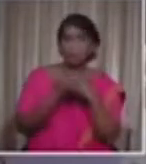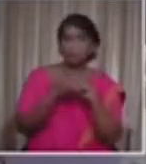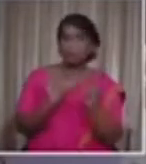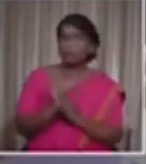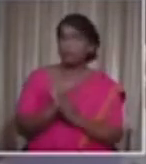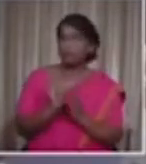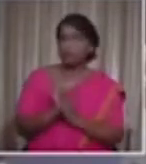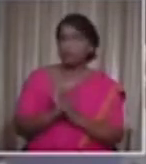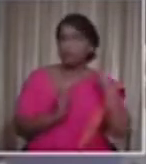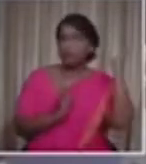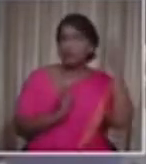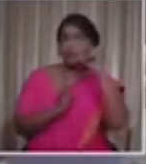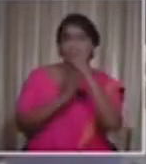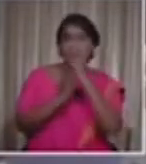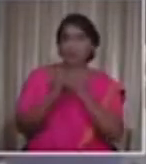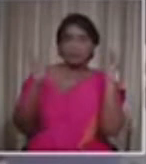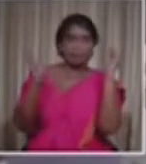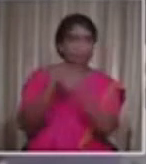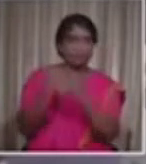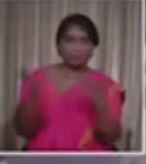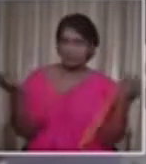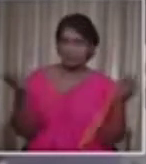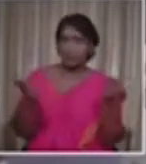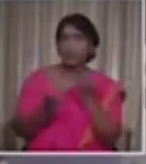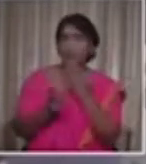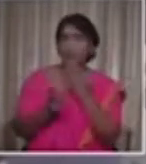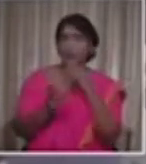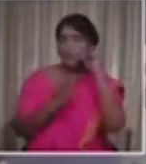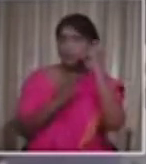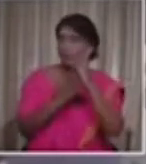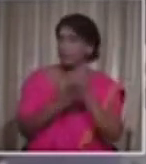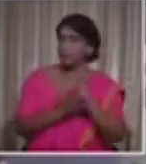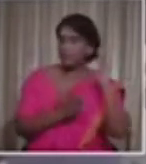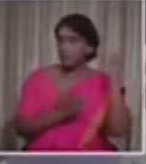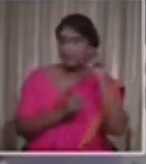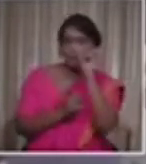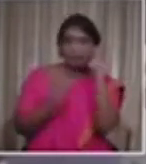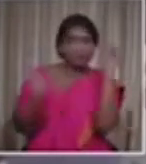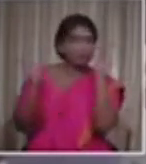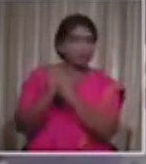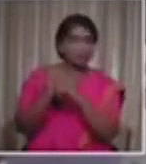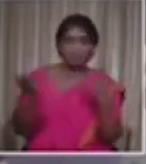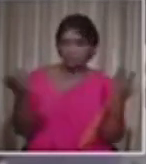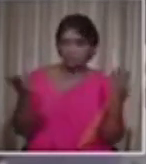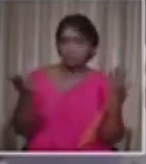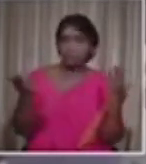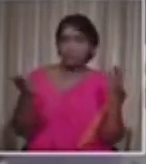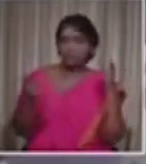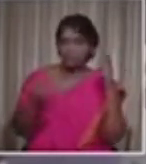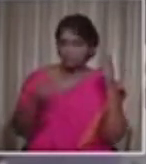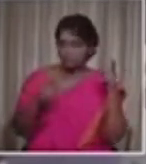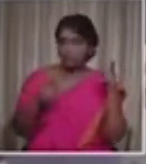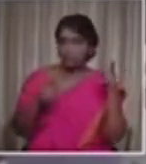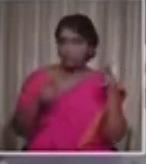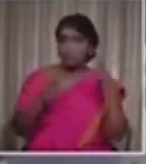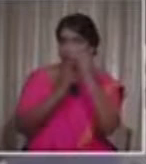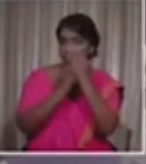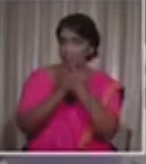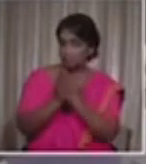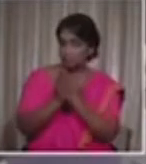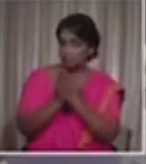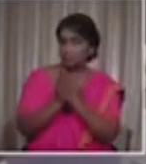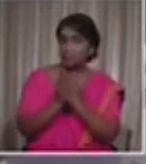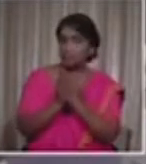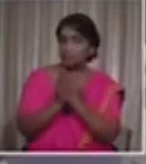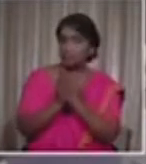කොයි රටේවත් ව්‍යවස්ථාවේ නැහැ. ඇමරිකා ව්‍යවස්ථාවේ කිසිම වචනයක් නැහැ. ඒ ජෙෆර්සන් මැනුවල් එකයි